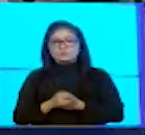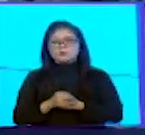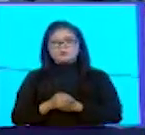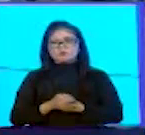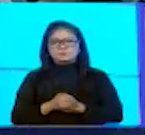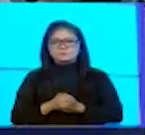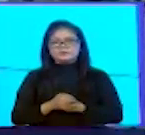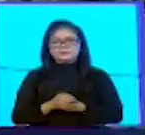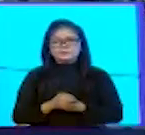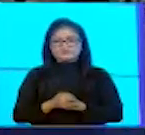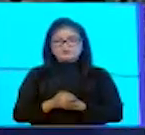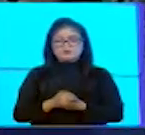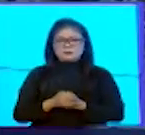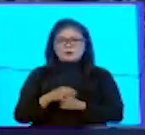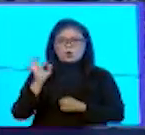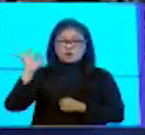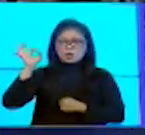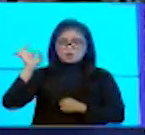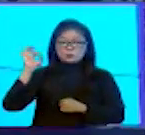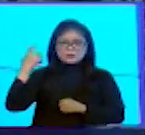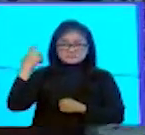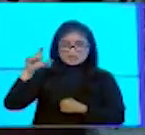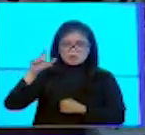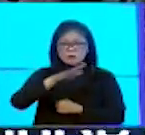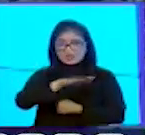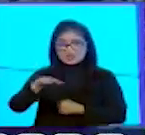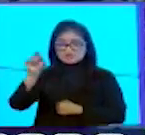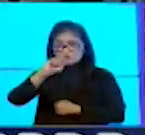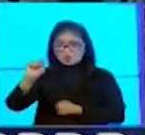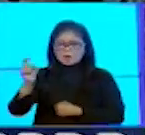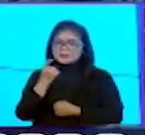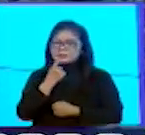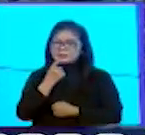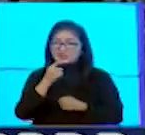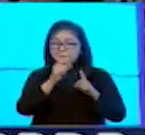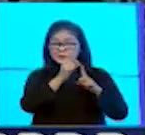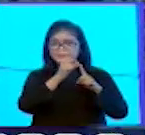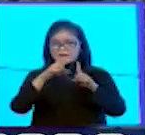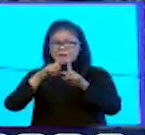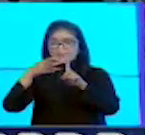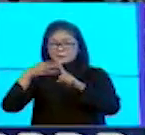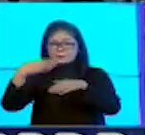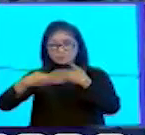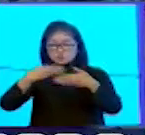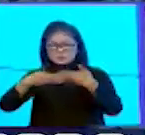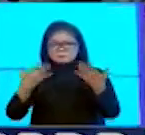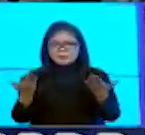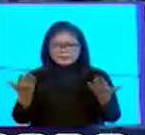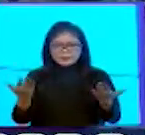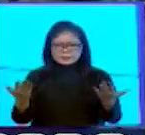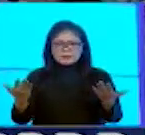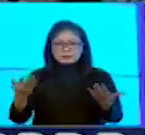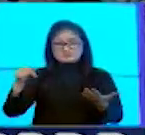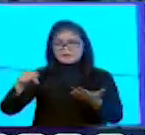dari orang tua calon peserta didik terkait dengan pelaksanaan PPDB, saat ini saya akan mengajak Anda langsung berbincang